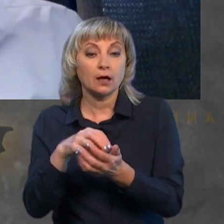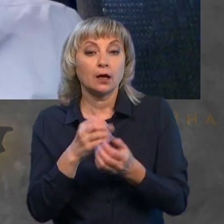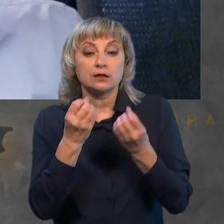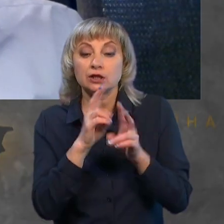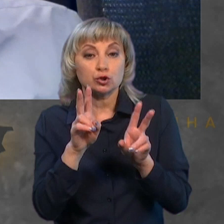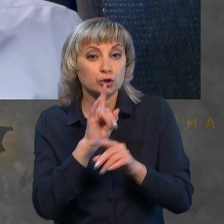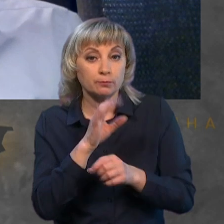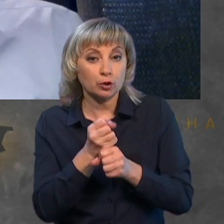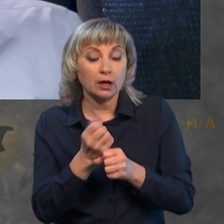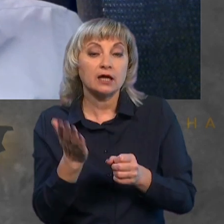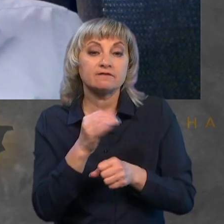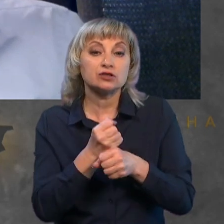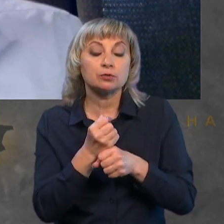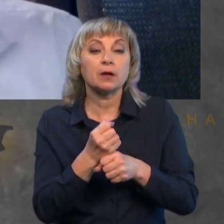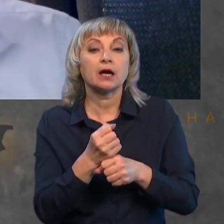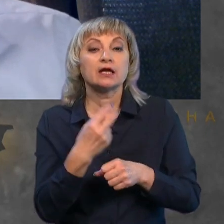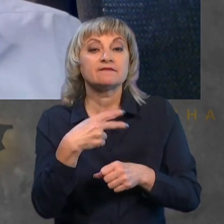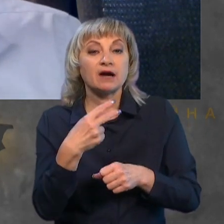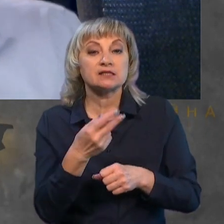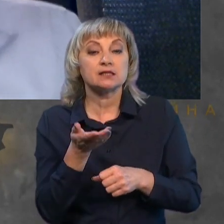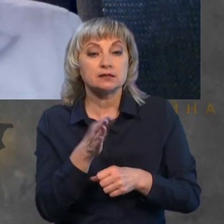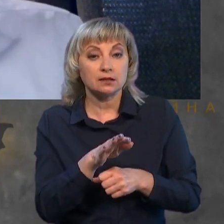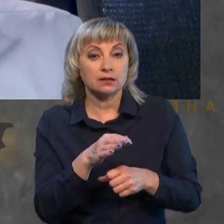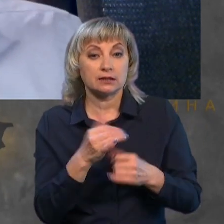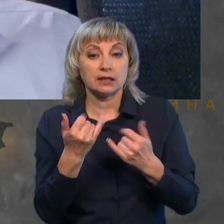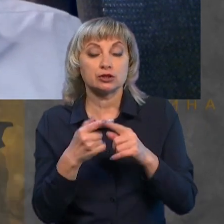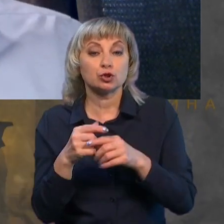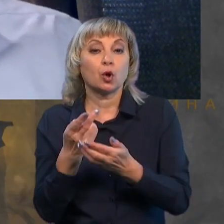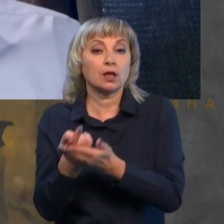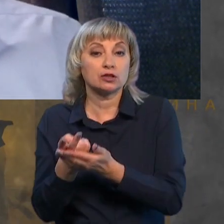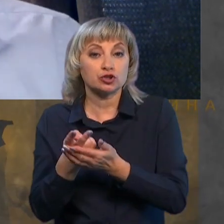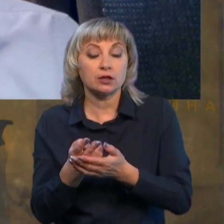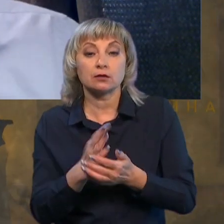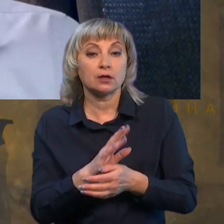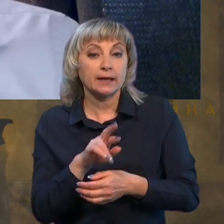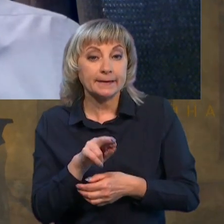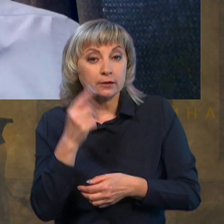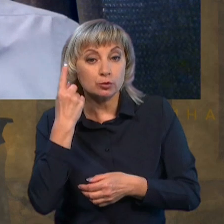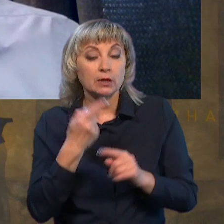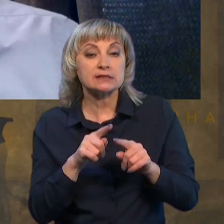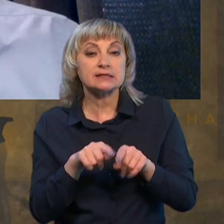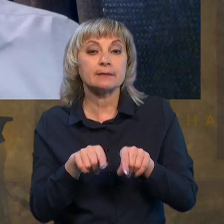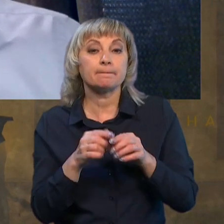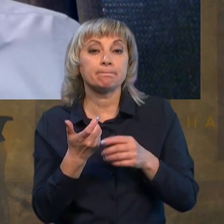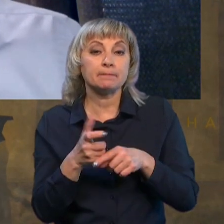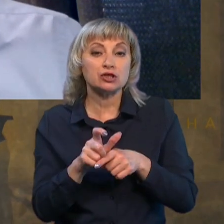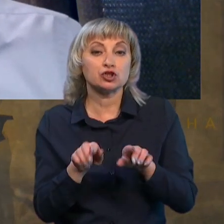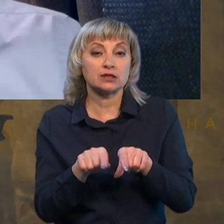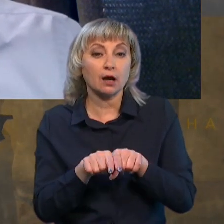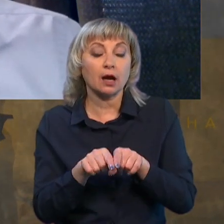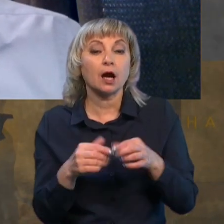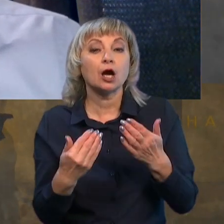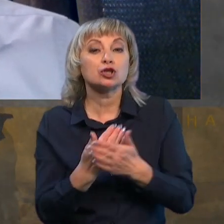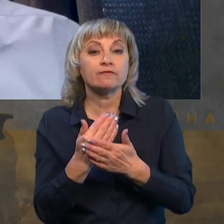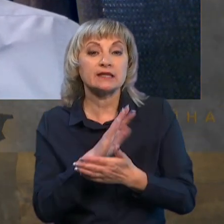а давайте зробимо 20 трансформаторів от для цього об'єкту. От зробили, і вони лежать. Тому, ну, я думаю, що це радше така більше, така якби новина, яка